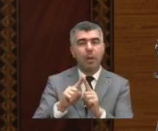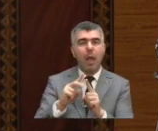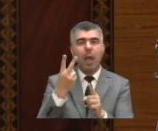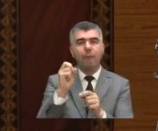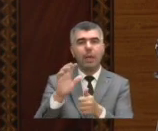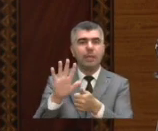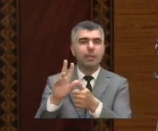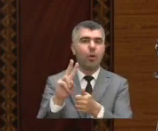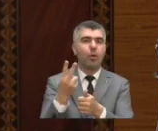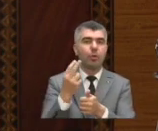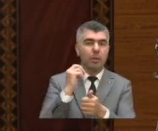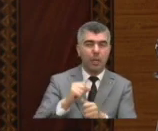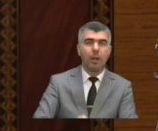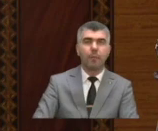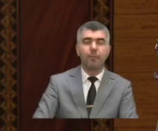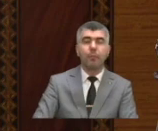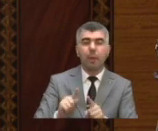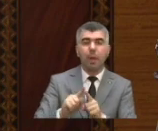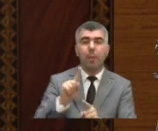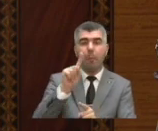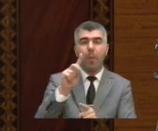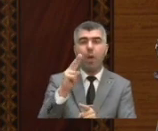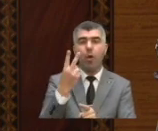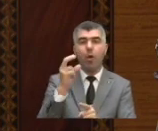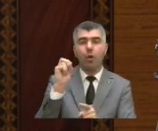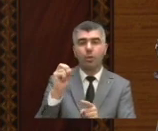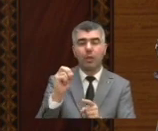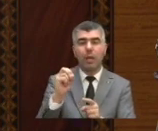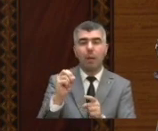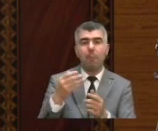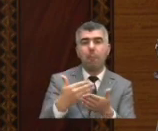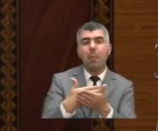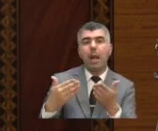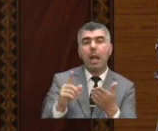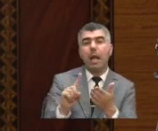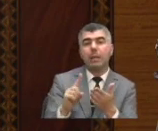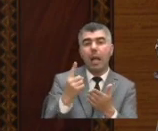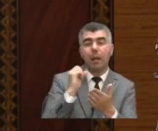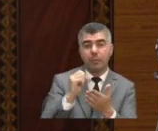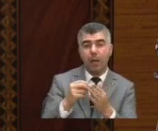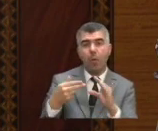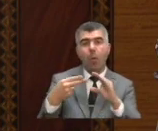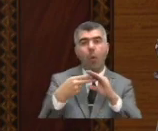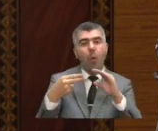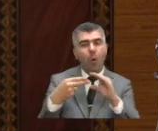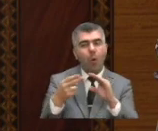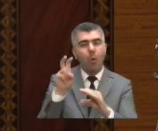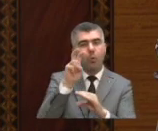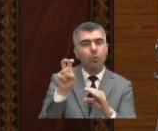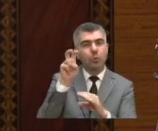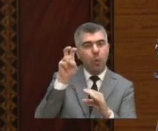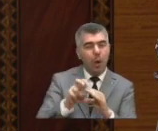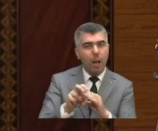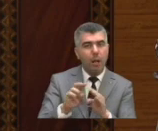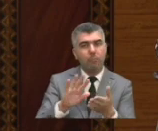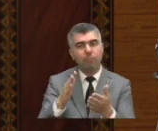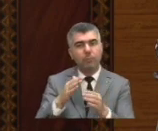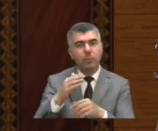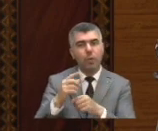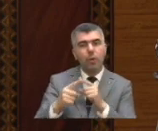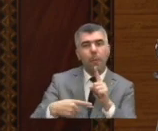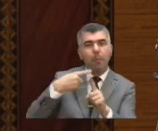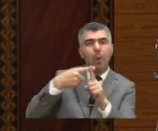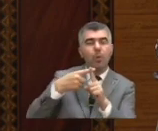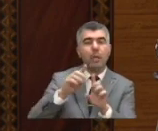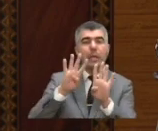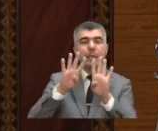2026 مع تحقيق 120 مليار درهم من المداخل بالعمله الصعبه واحداث 80 ال فرصه شغل